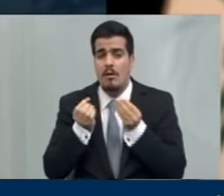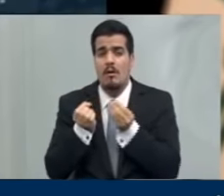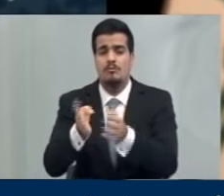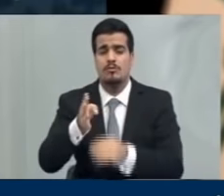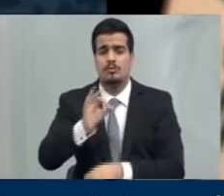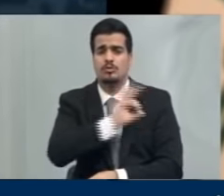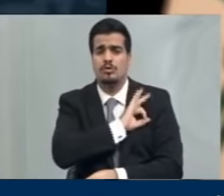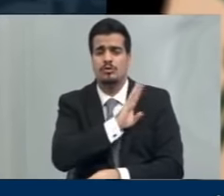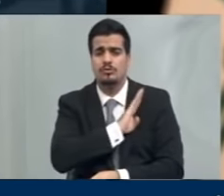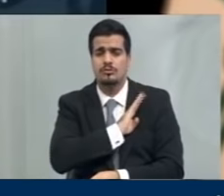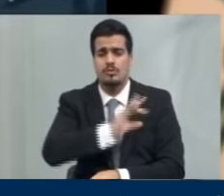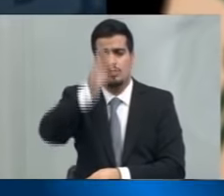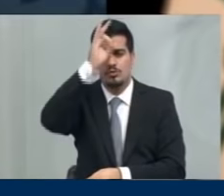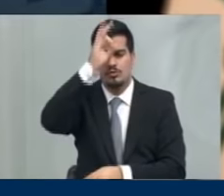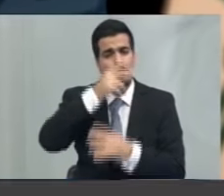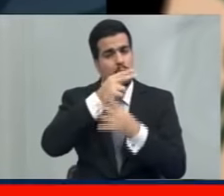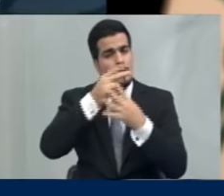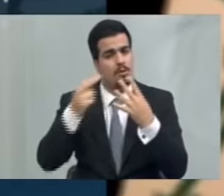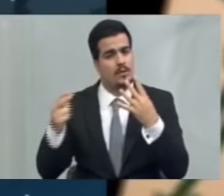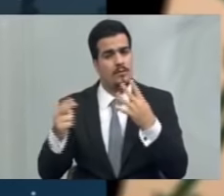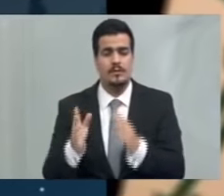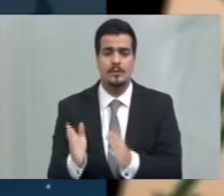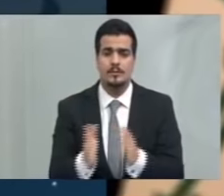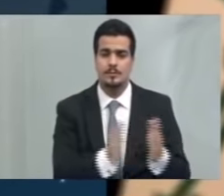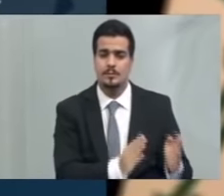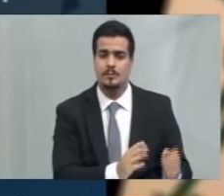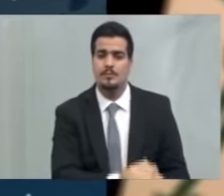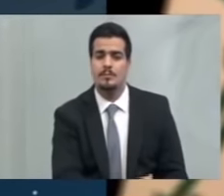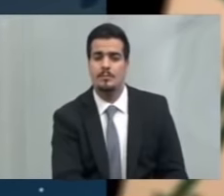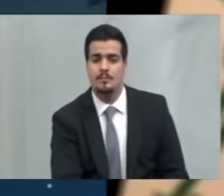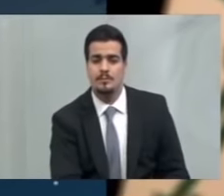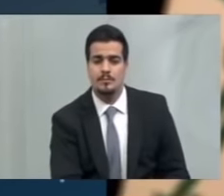الأمنية بمختلف صنوفها.